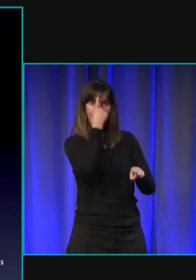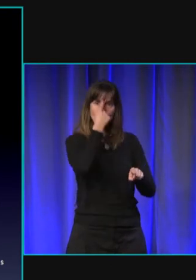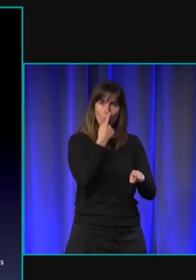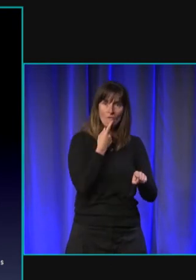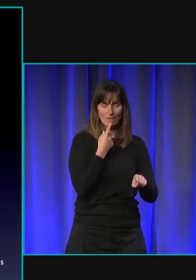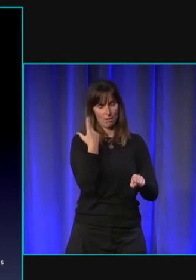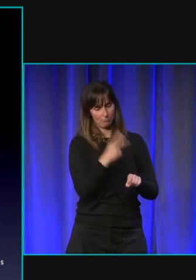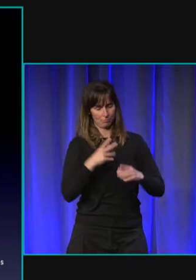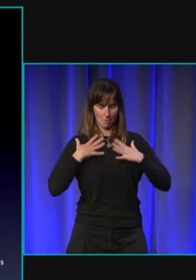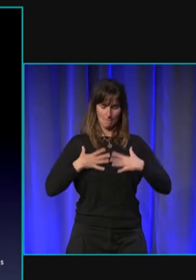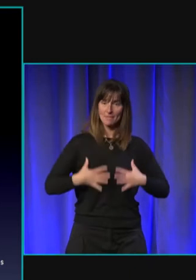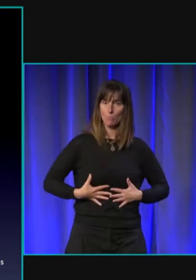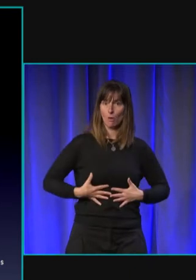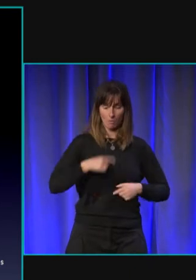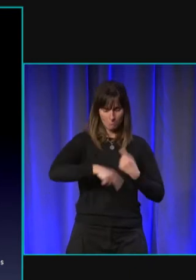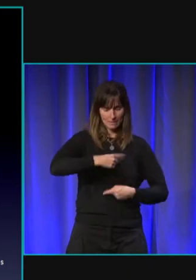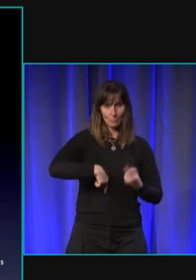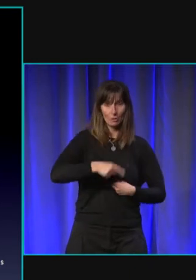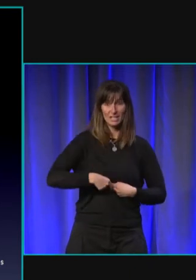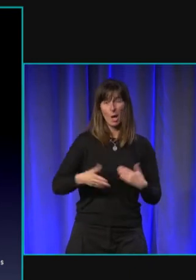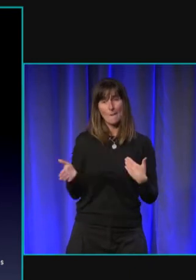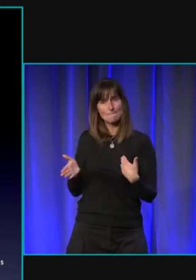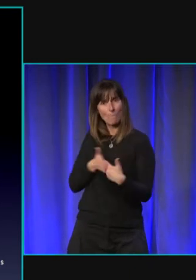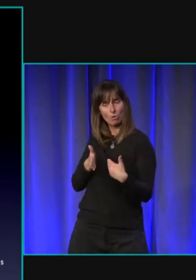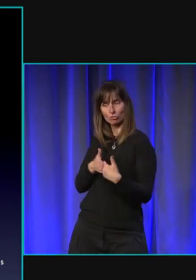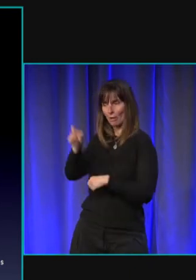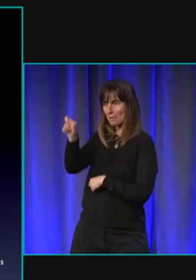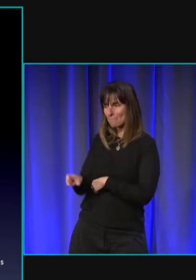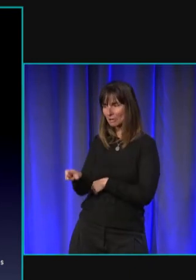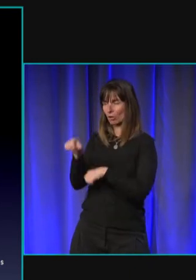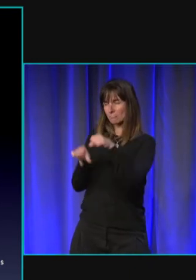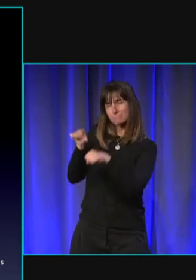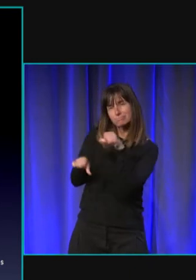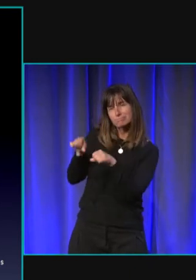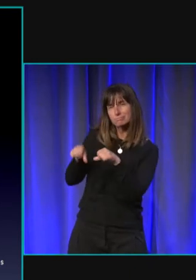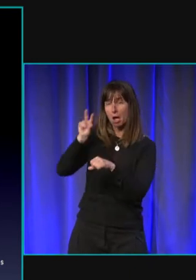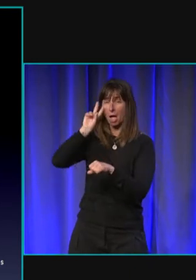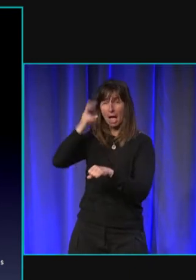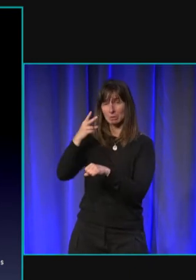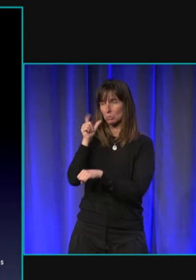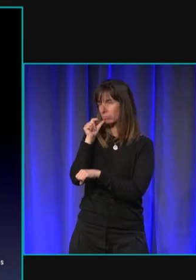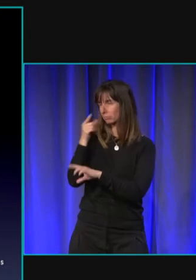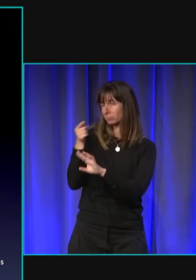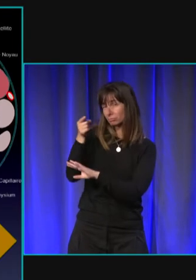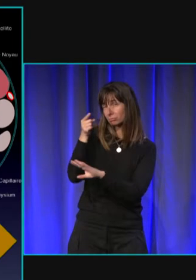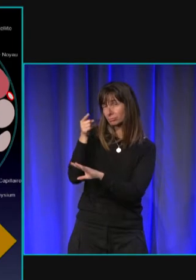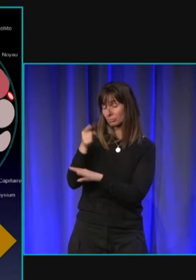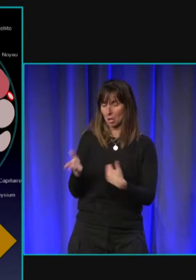métabolique qui était semblable à celui des athlètes très bien entraînés en endurance.